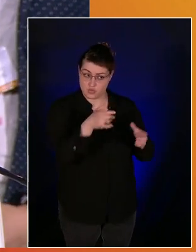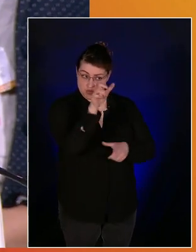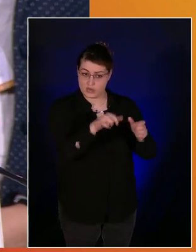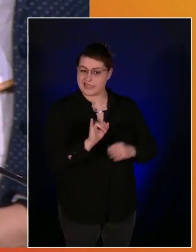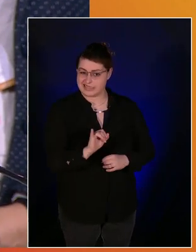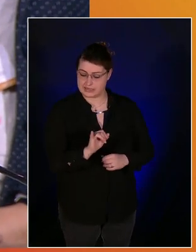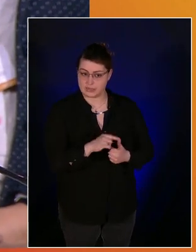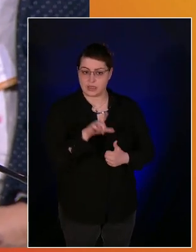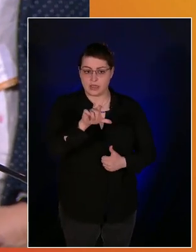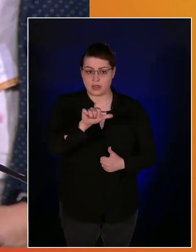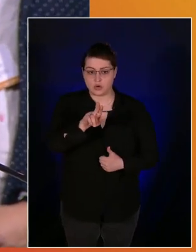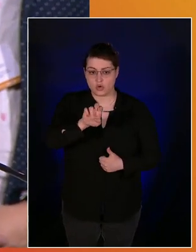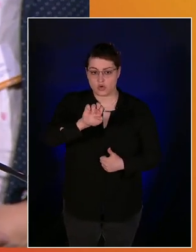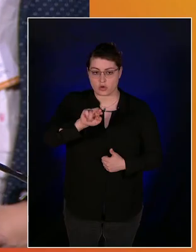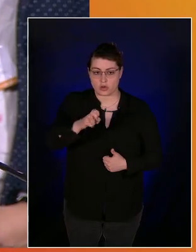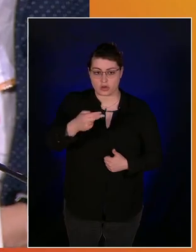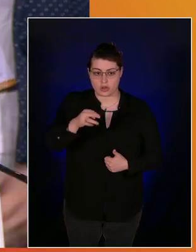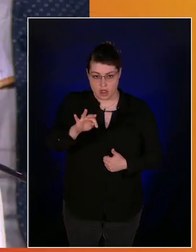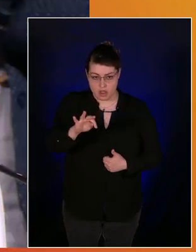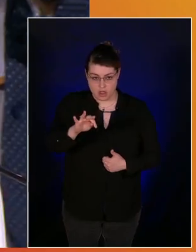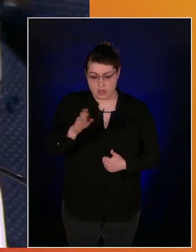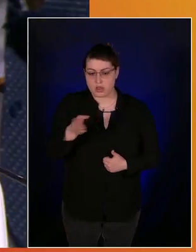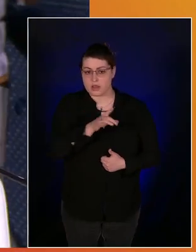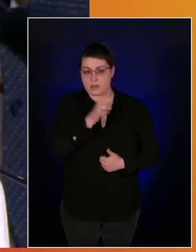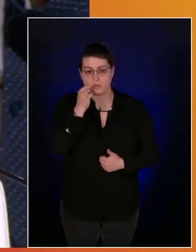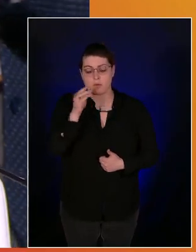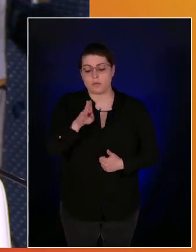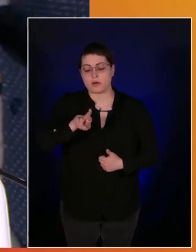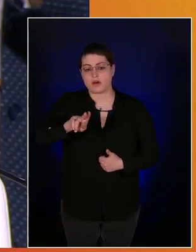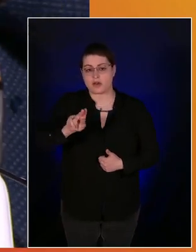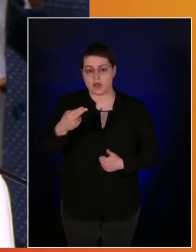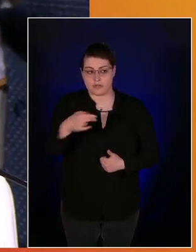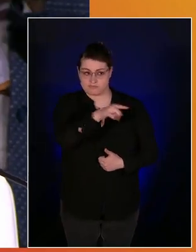camarade Laurent Brun, administrateur.